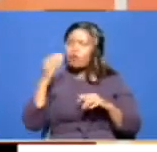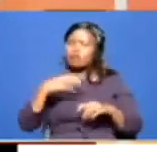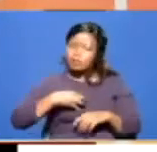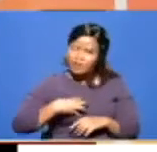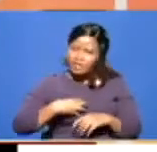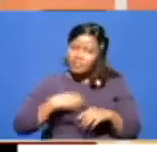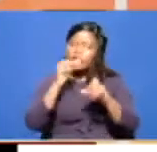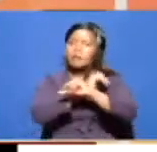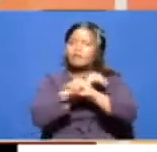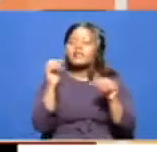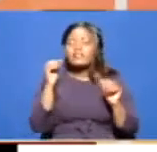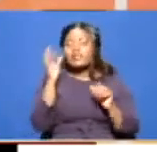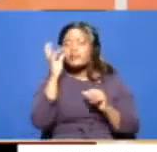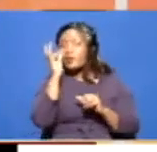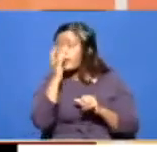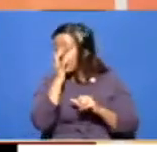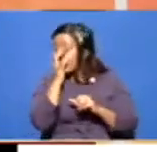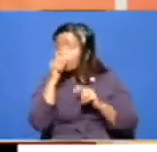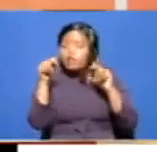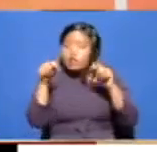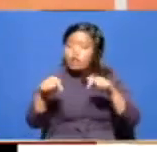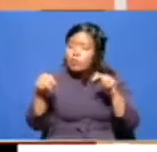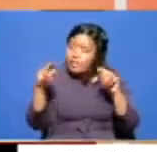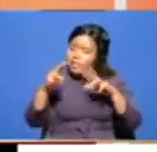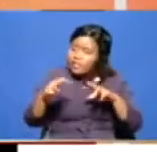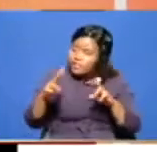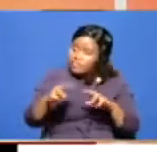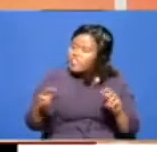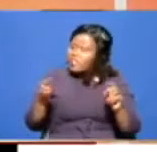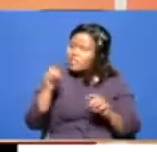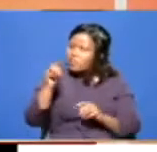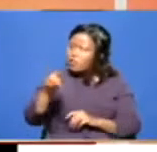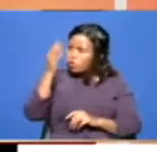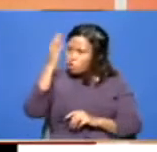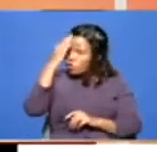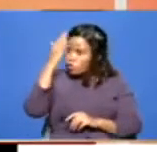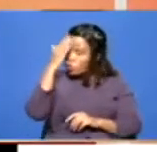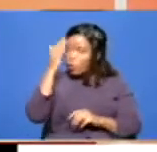Sasa utafiti wa leo, je, wafahamu kwamba Mwai Kibaki